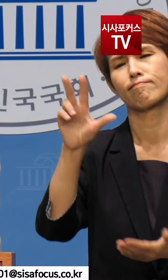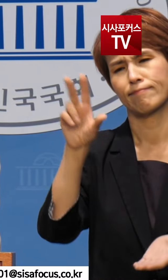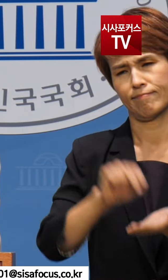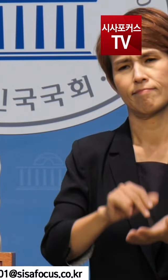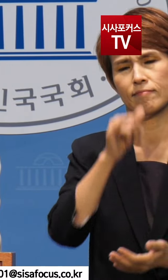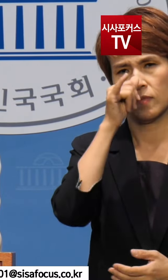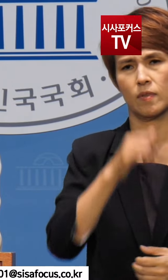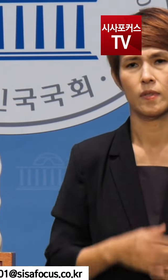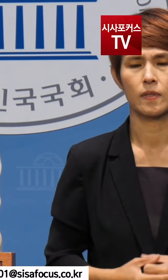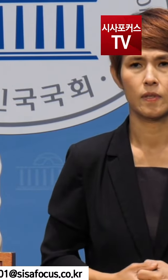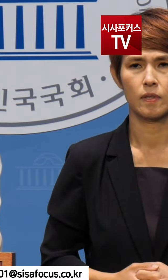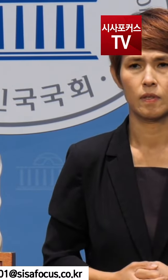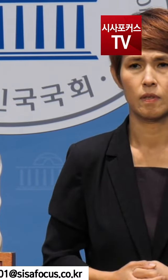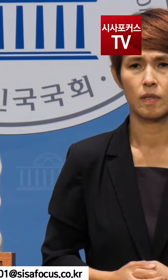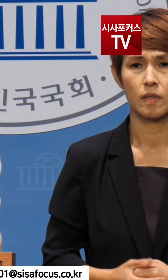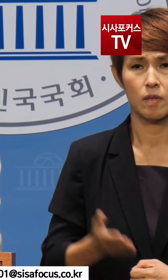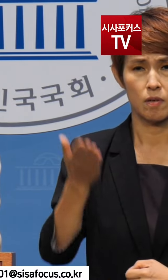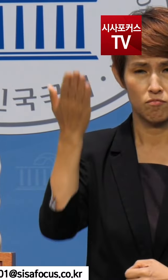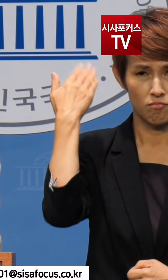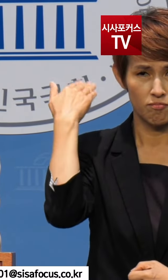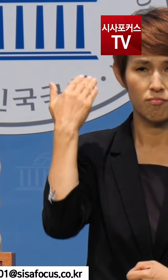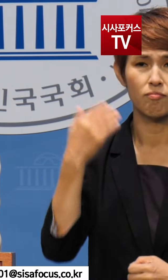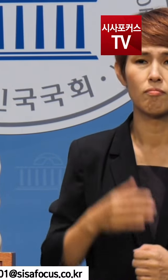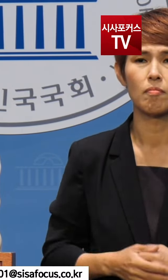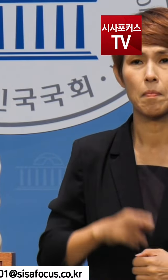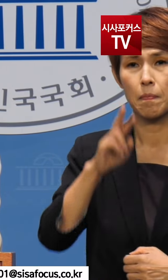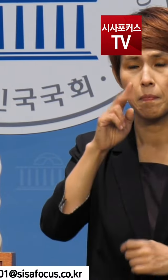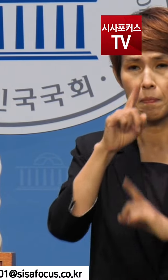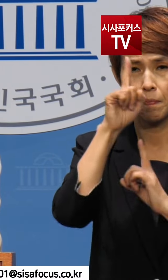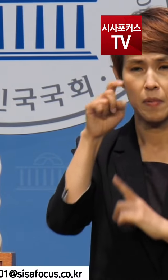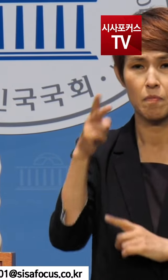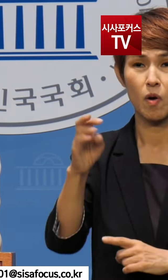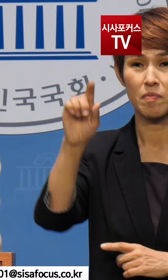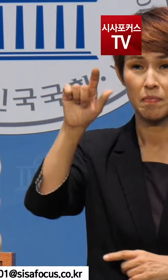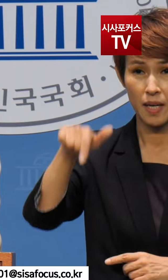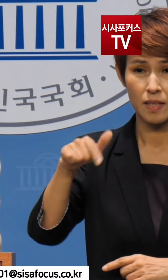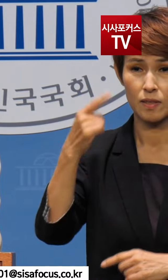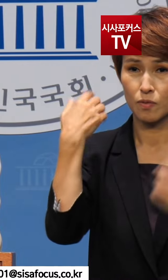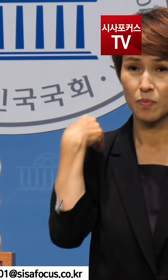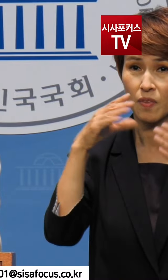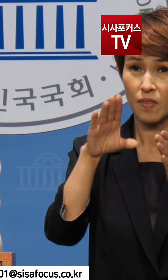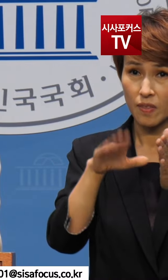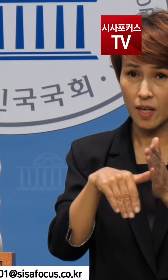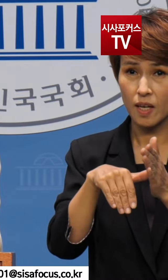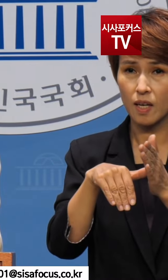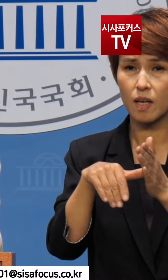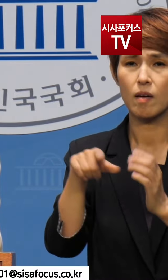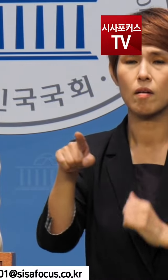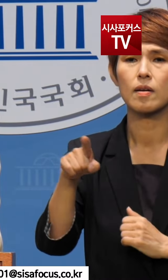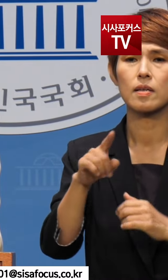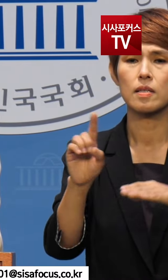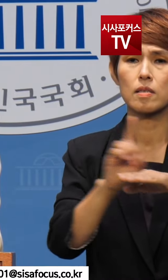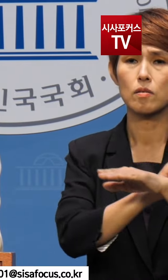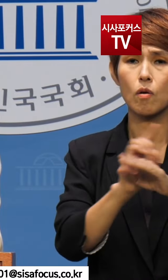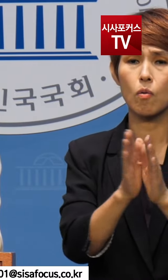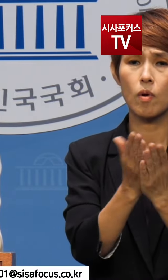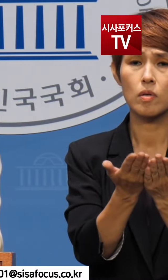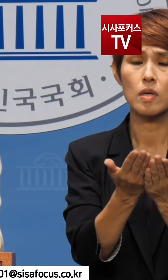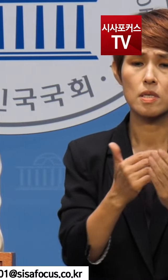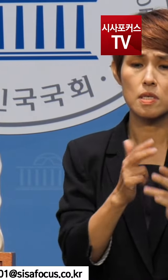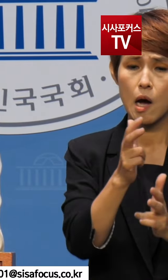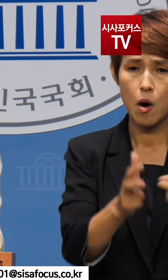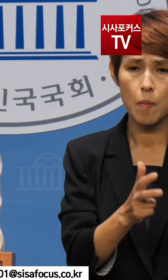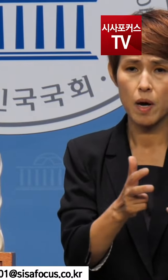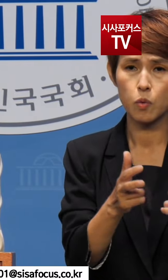자체입니다. 이미 과거 MB 정부 시기 이주호 장관 교육부에서 추진한 디지털 교과서 사업에 큰 예산을